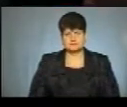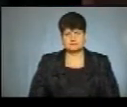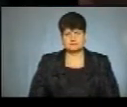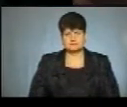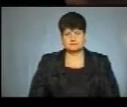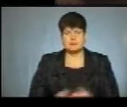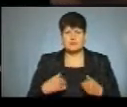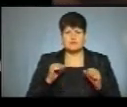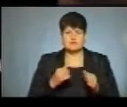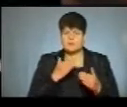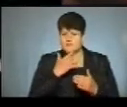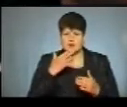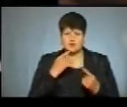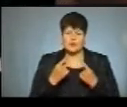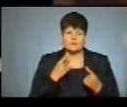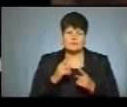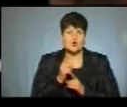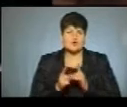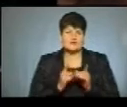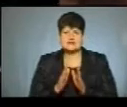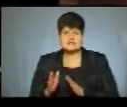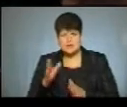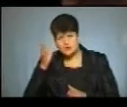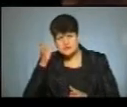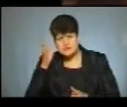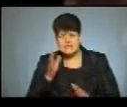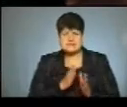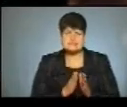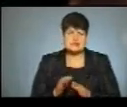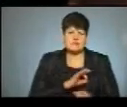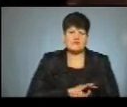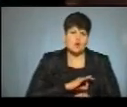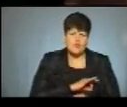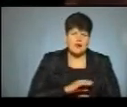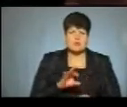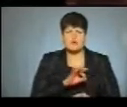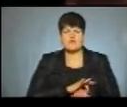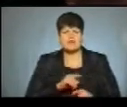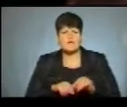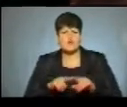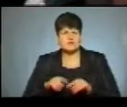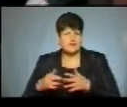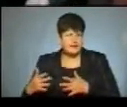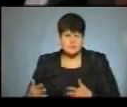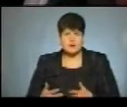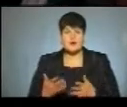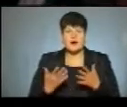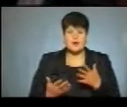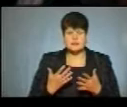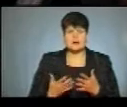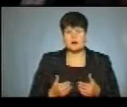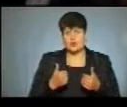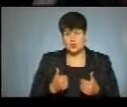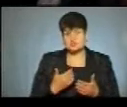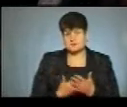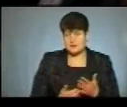Ми можемо багато говорити про реформу системи освіти, про реформу системи виховання, про виховання в родинах, але є хороші зразки, є